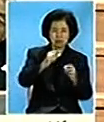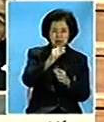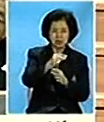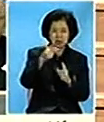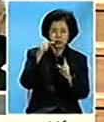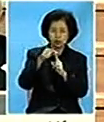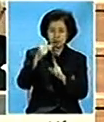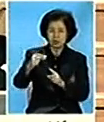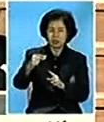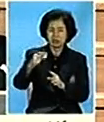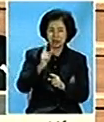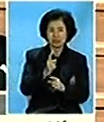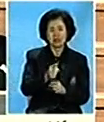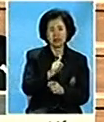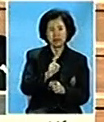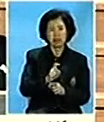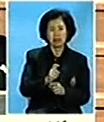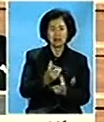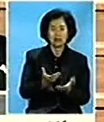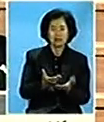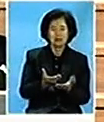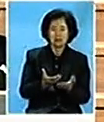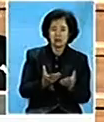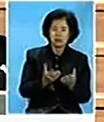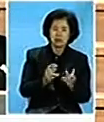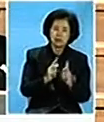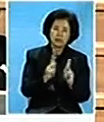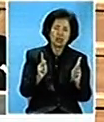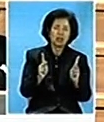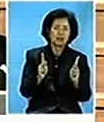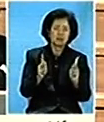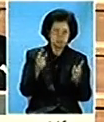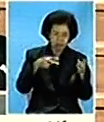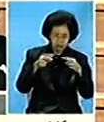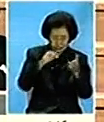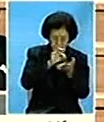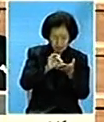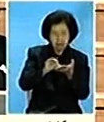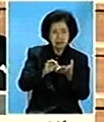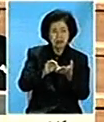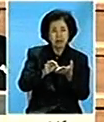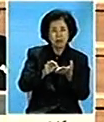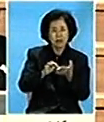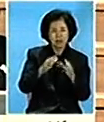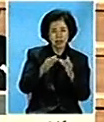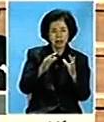ที่เป็น G2G จริงๆหรือไม่นะครับซึ่งคณะกรรมการกฤษฎีกานะครับได้มีบันทึกเรื่องเสร็จ